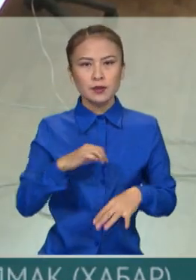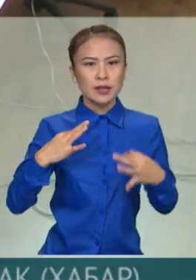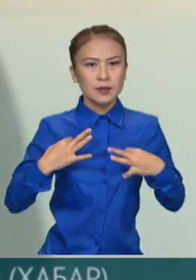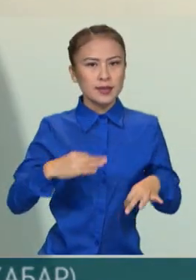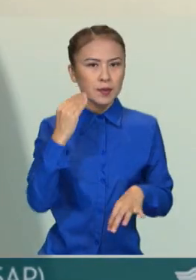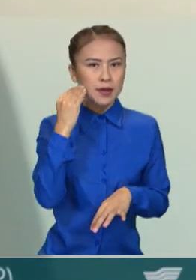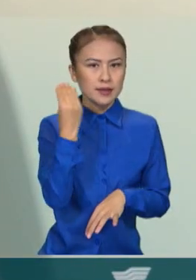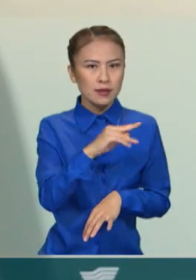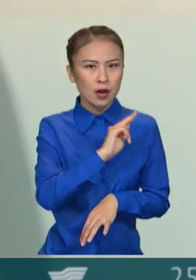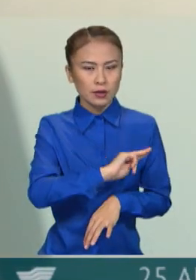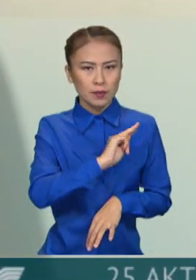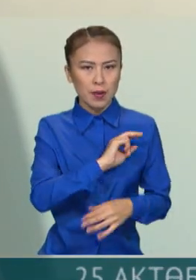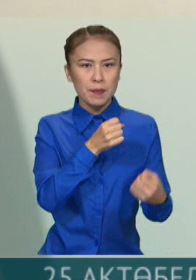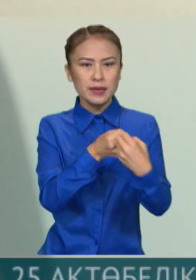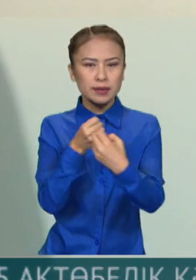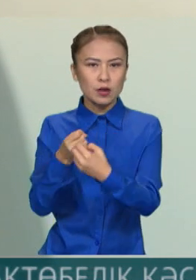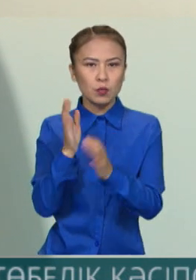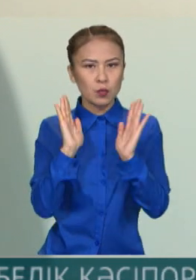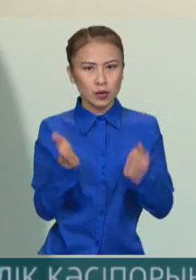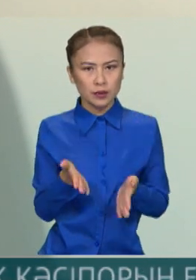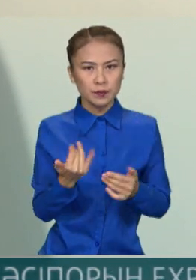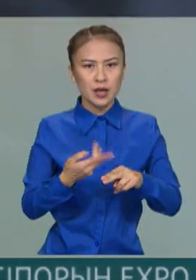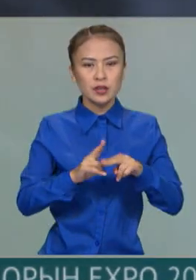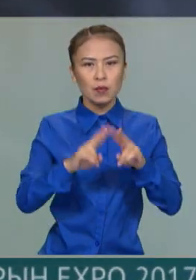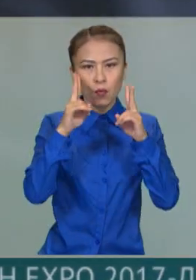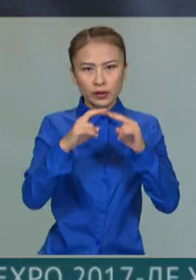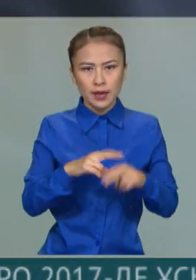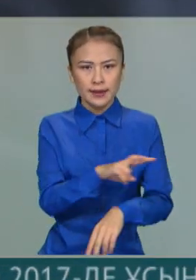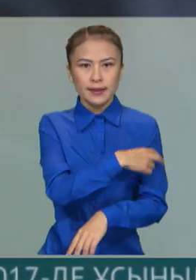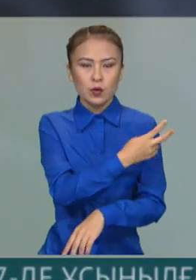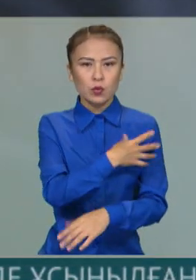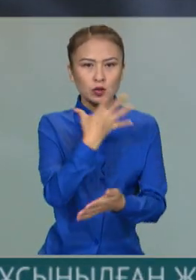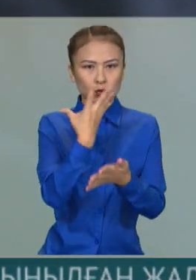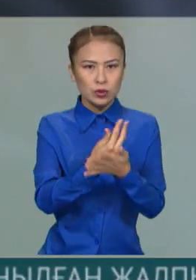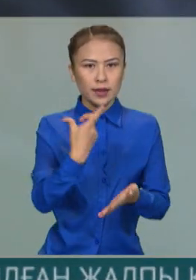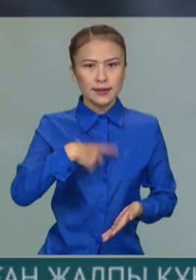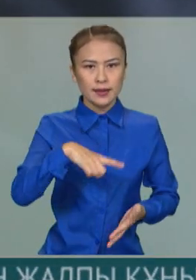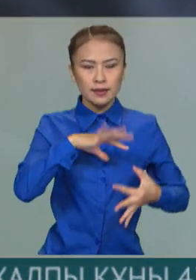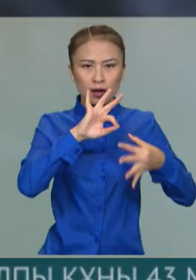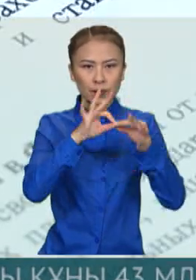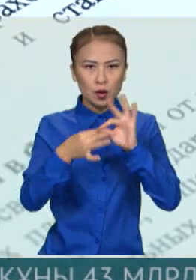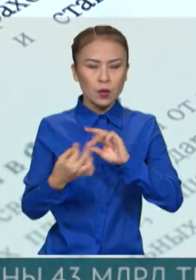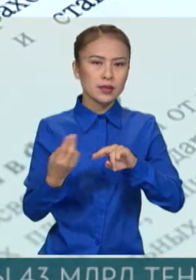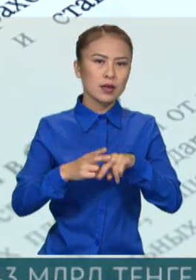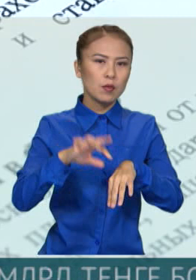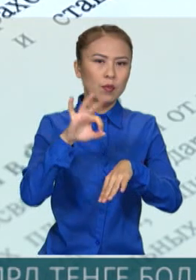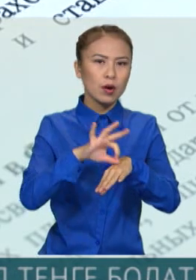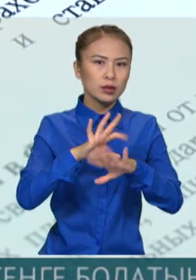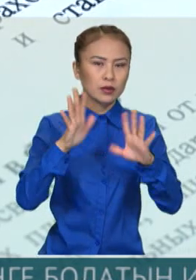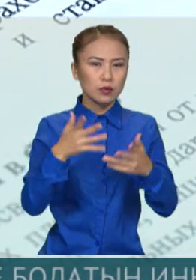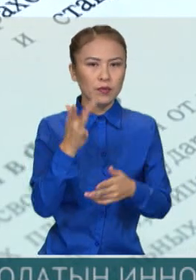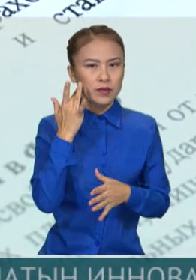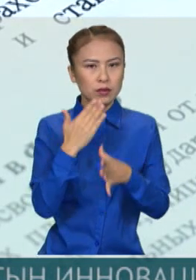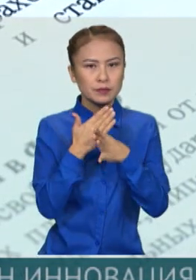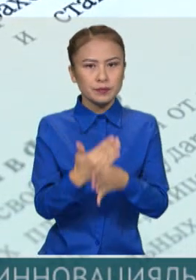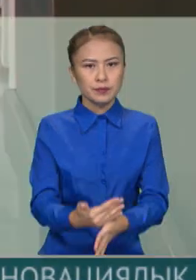алдымен қызмет сапасы артып, бәсекелестік болатынын құптайды. Ал сарапшылар болса, дәрігерлер өз жұмыстарына тиянақты қарап, науқастар уақытылы